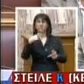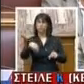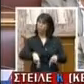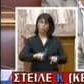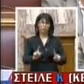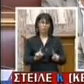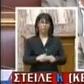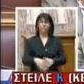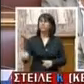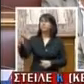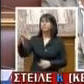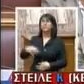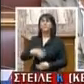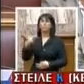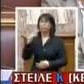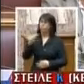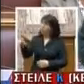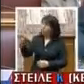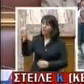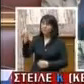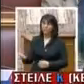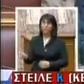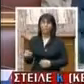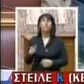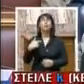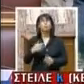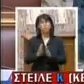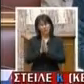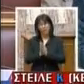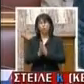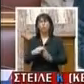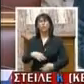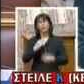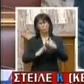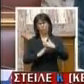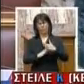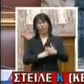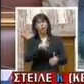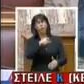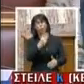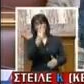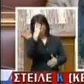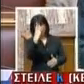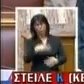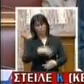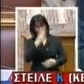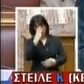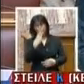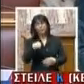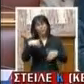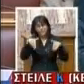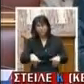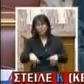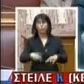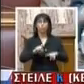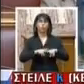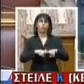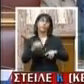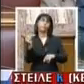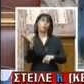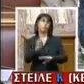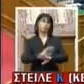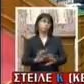εσάς απευθύνομαι και παρακαλώ, κύριε Πρόεδρε. Να σεβαστεί ο κύριος Πάγκαλος τον θεσμό εδώ του Κοινοβουλίου. Παρακαλώ.